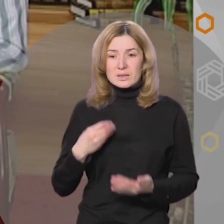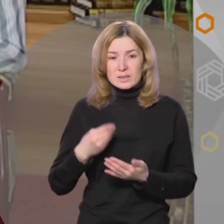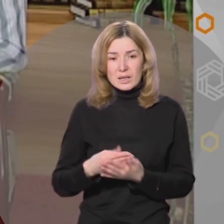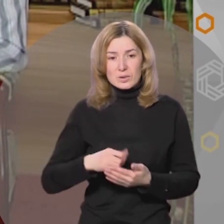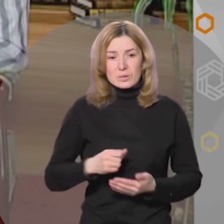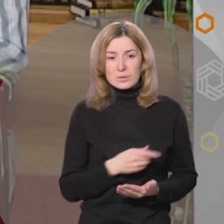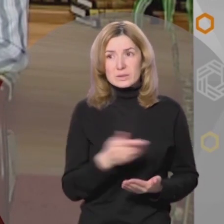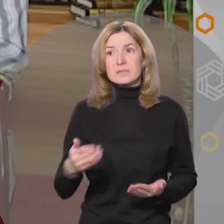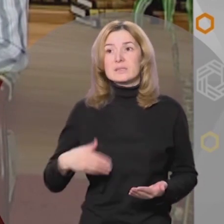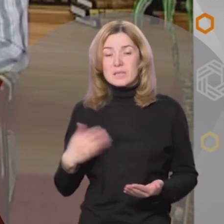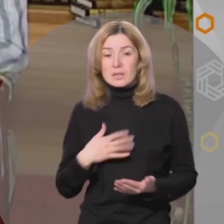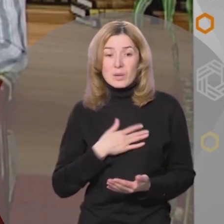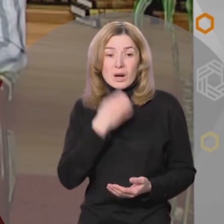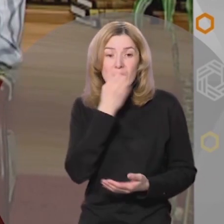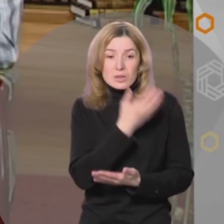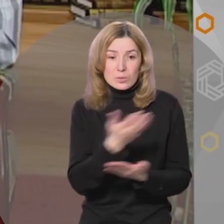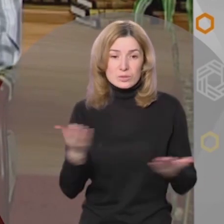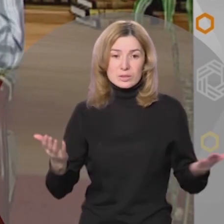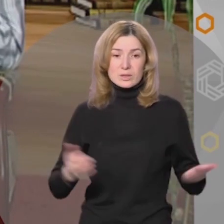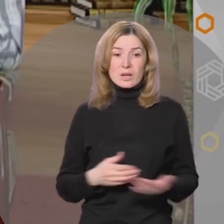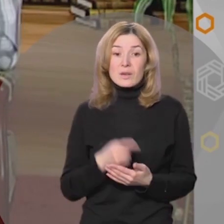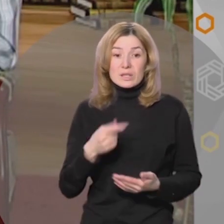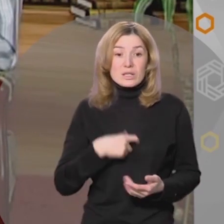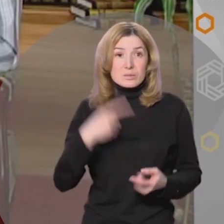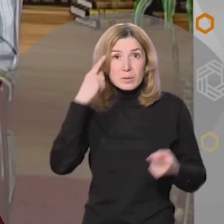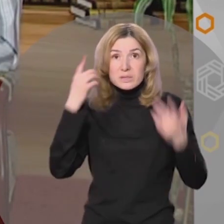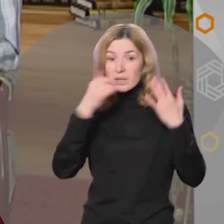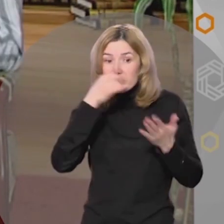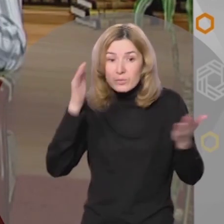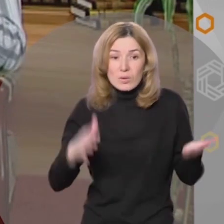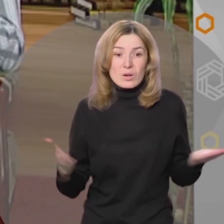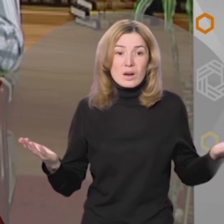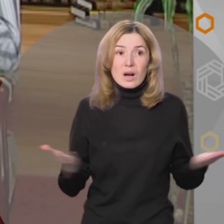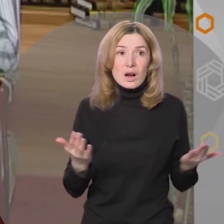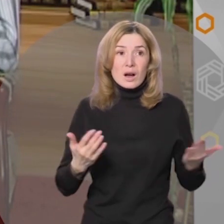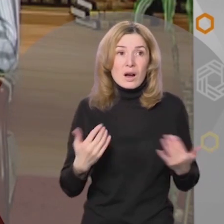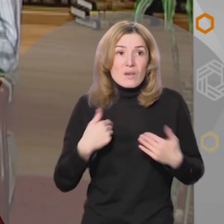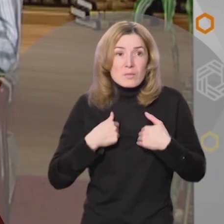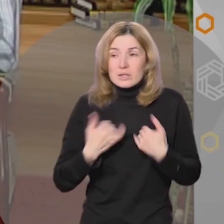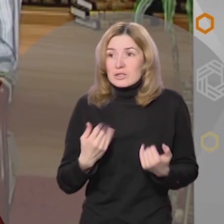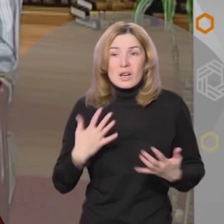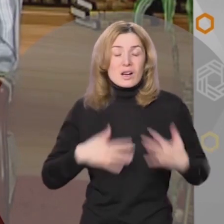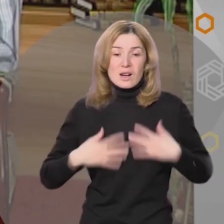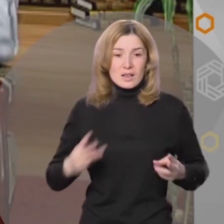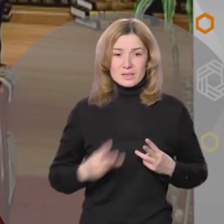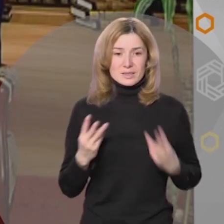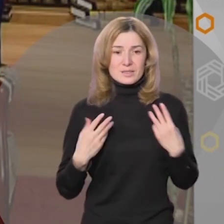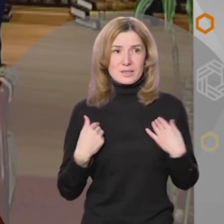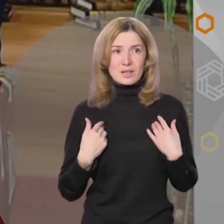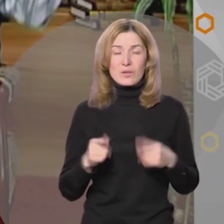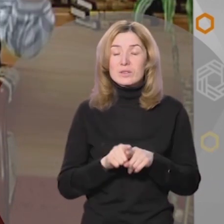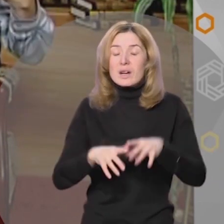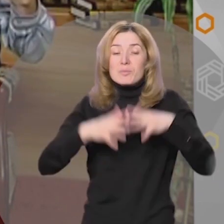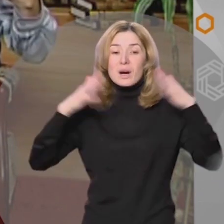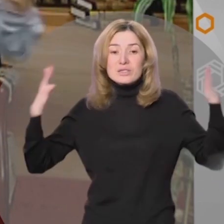Здравствуйте, дорогие друзья! Здравствуйте, мои хорошие! Вы даже представить себе не можете, какая во мне сейчас радость.